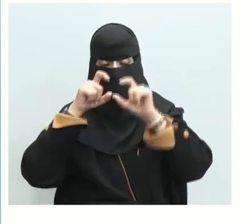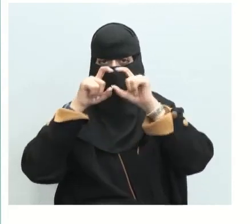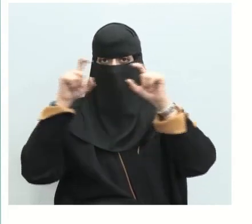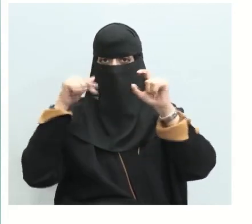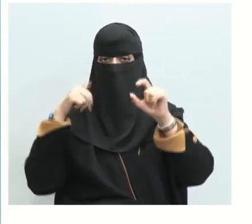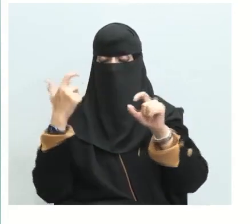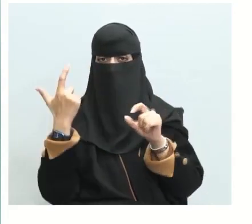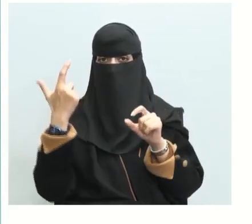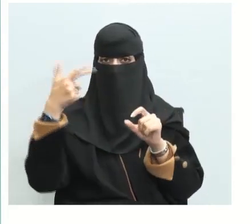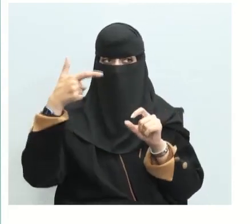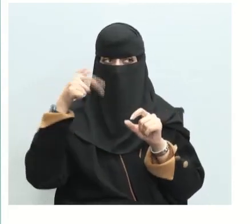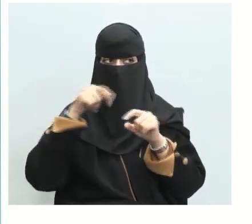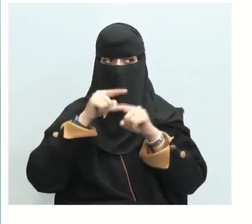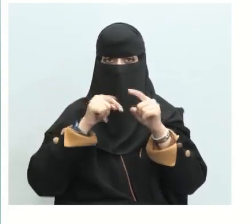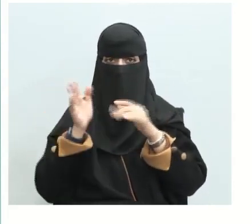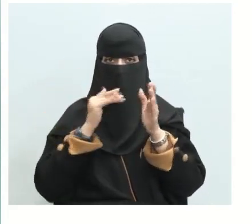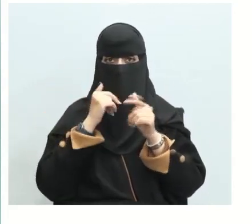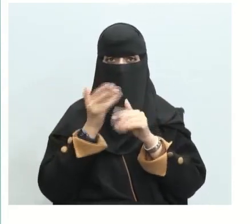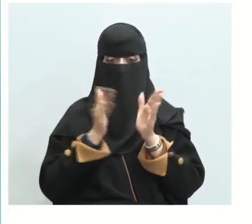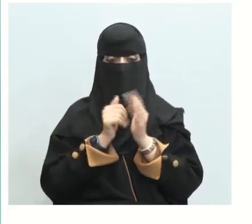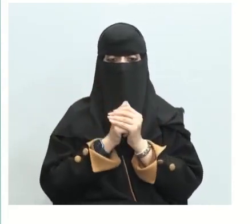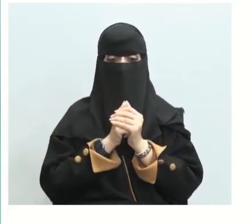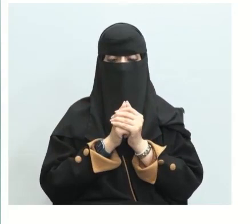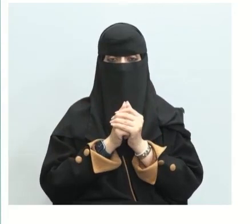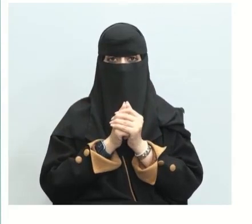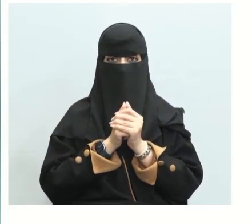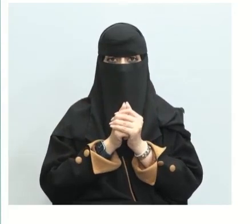إلى 70%.